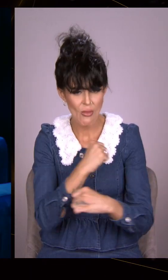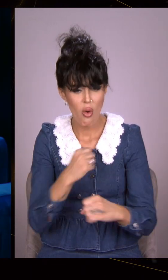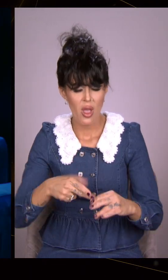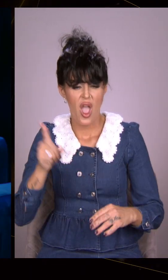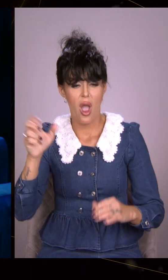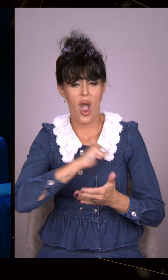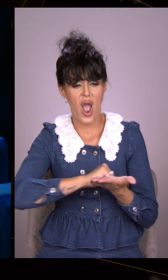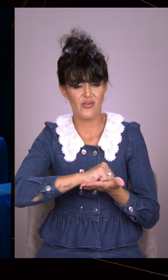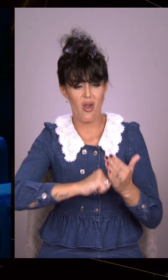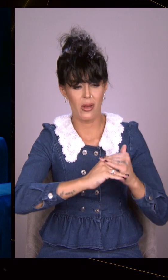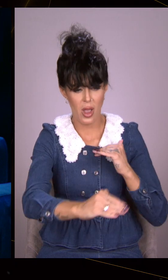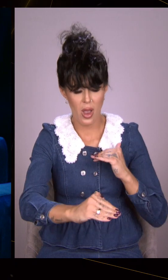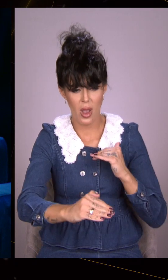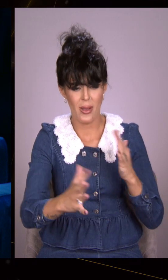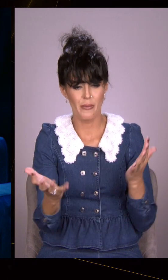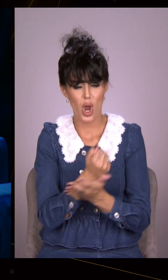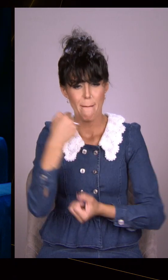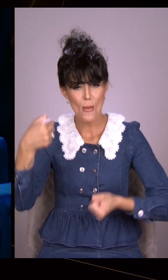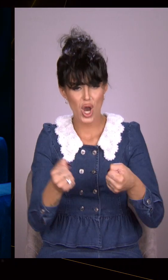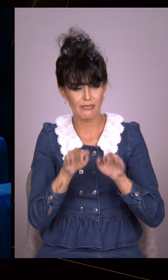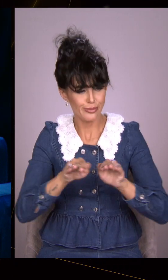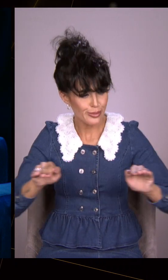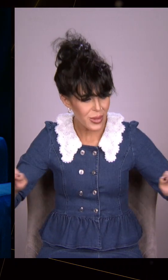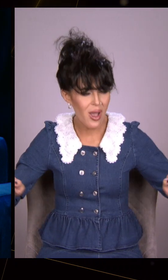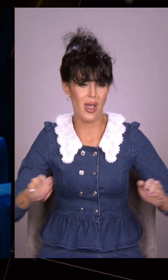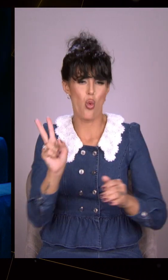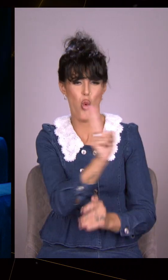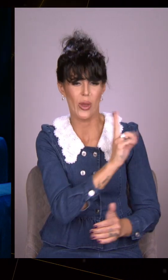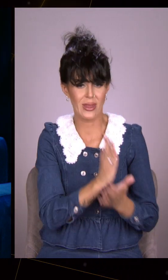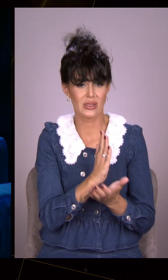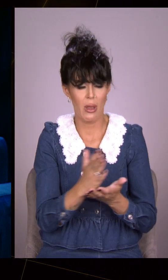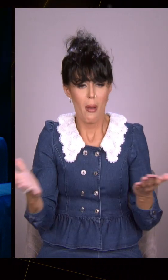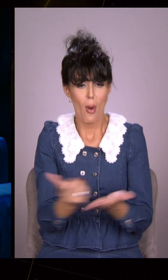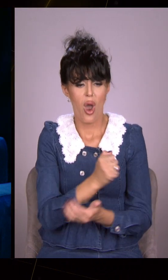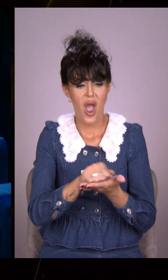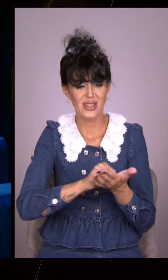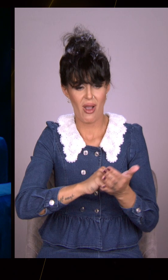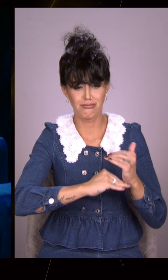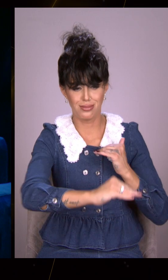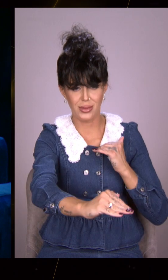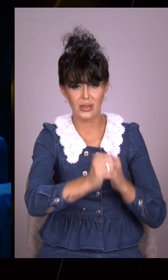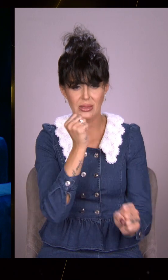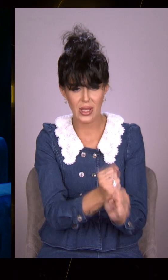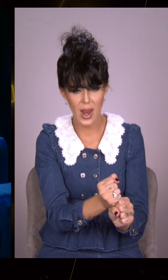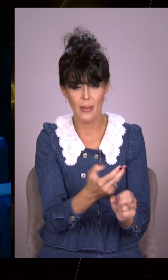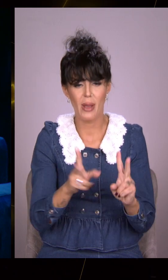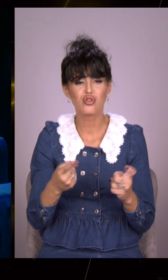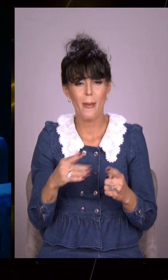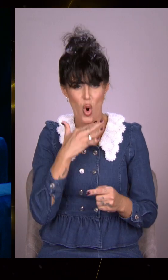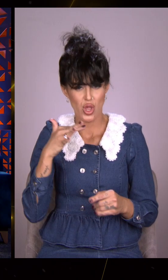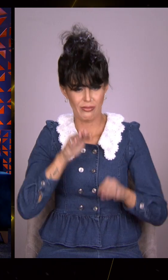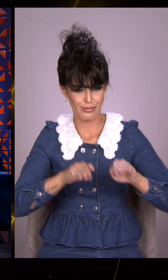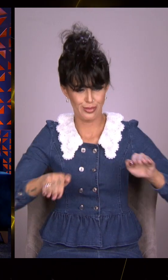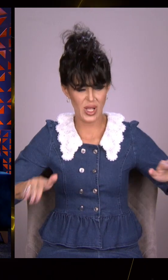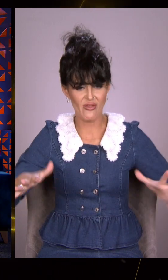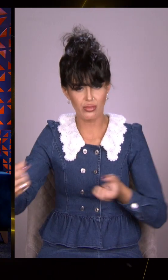Там парковка, люди ставлять автомобілі. І ти знаєш, що тут стоїть автомобіль на місці,